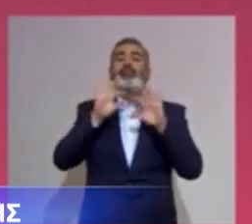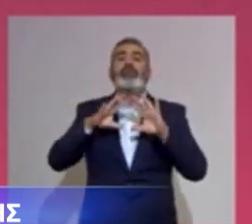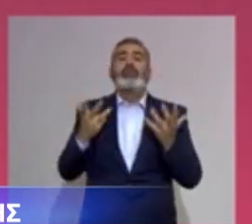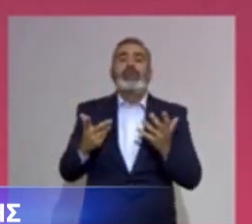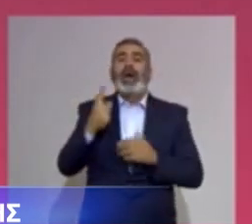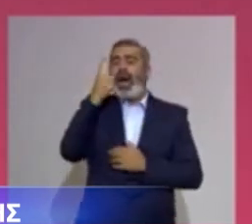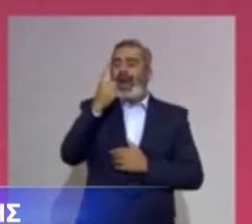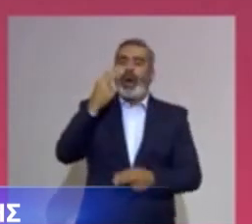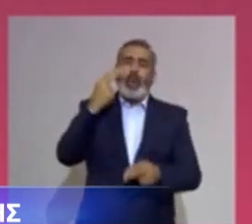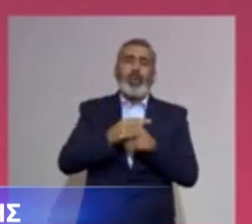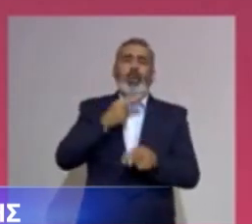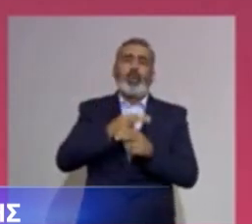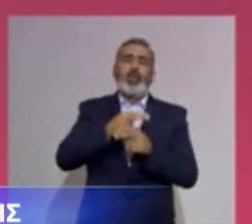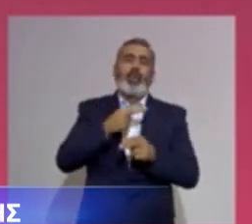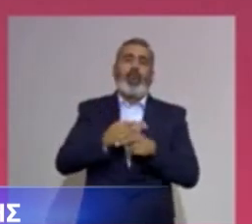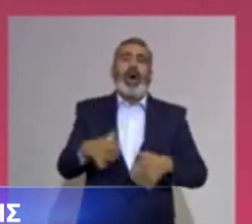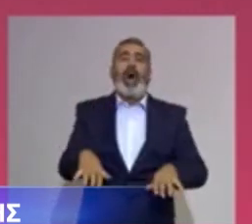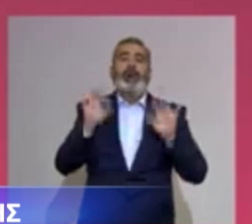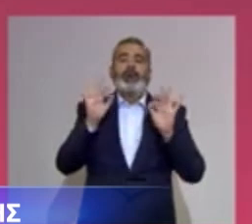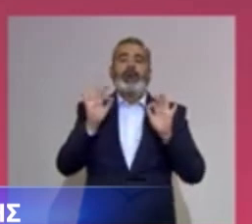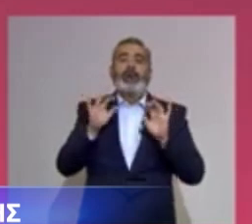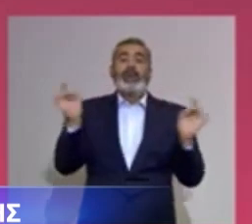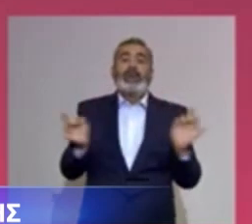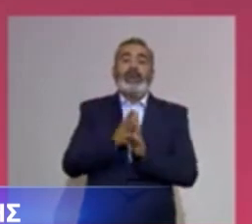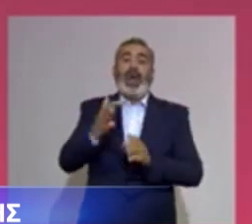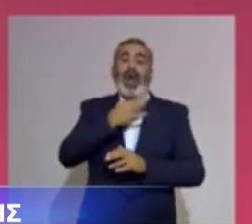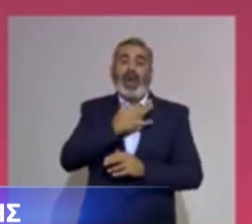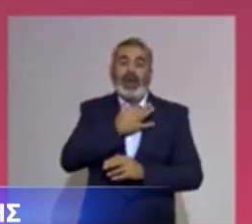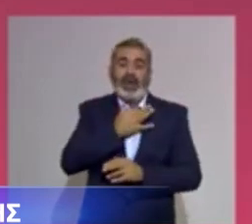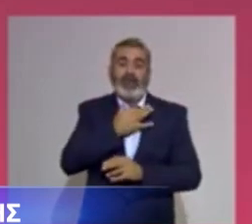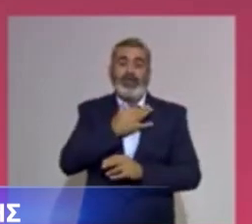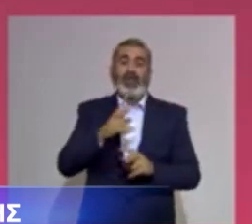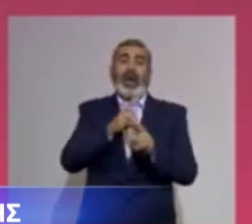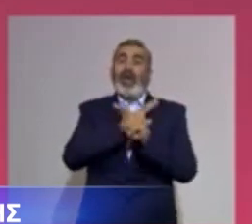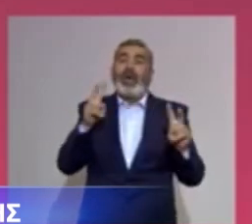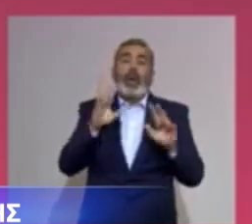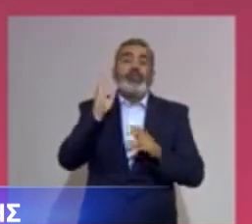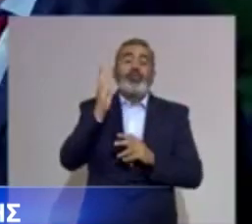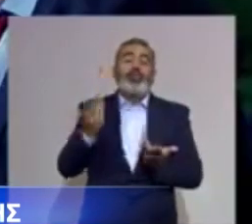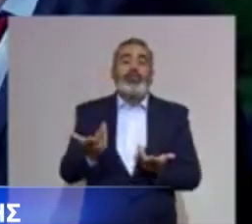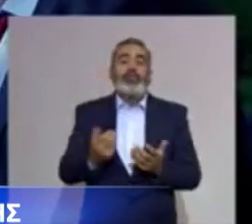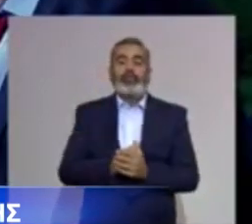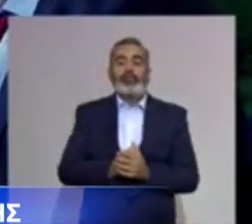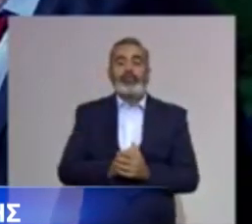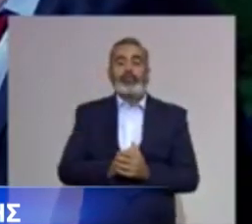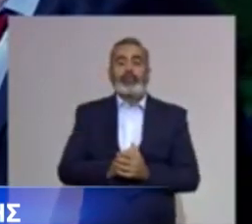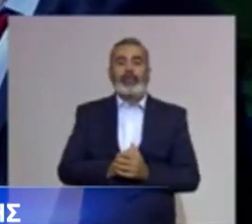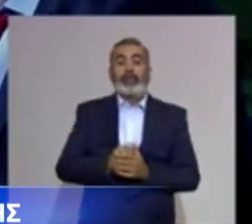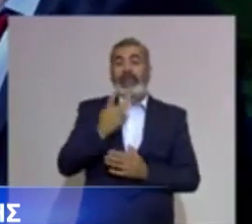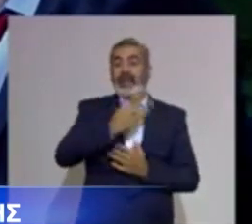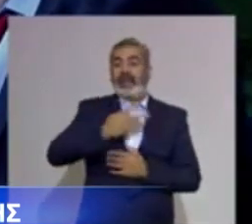εκεί από όπου προστρέχουμε, όταν υπάρχει ανάγκη, είναι σαφής και ξεκάθαρη. Λέει ότι ο